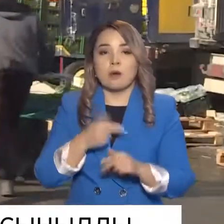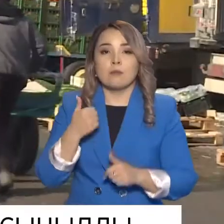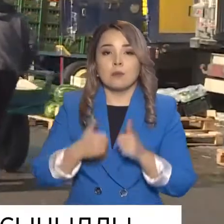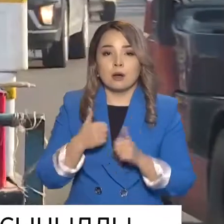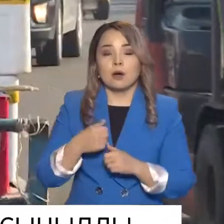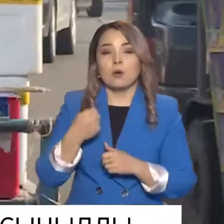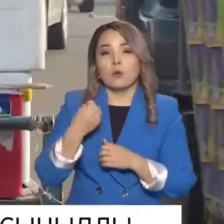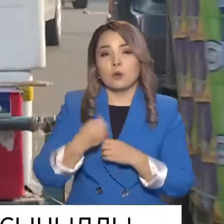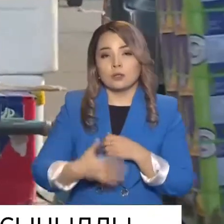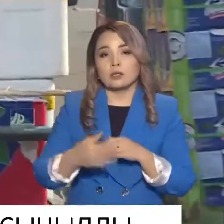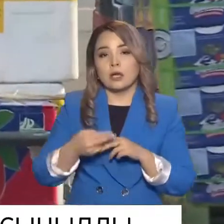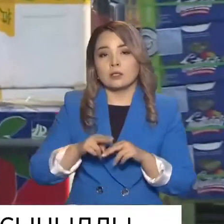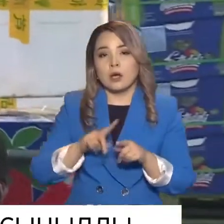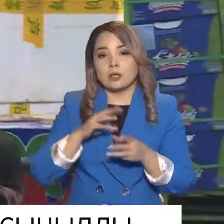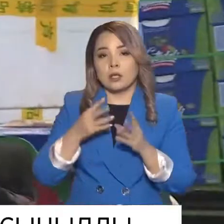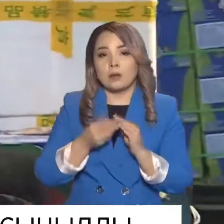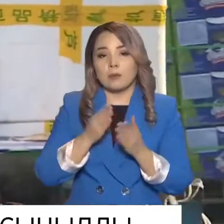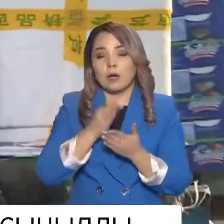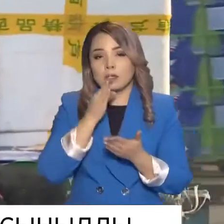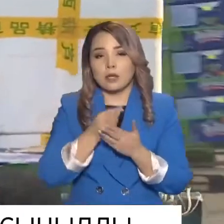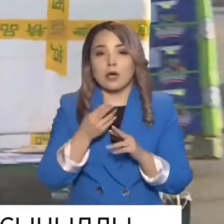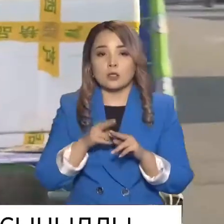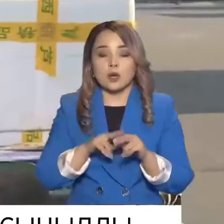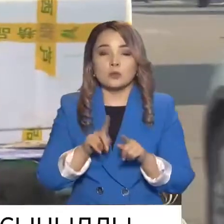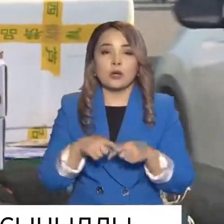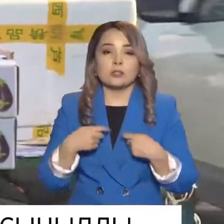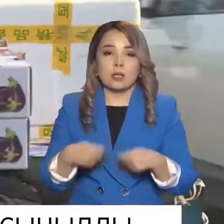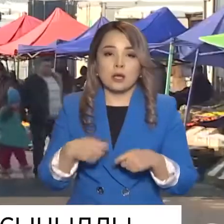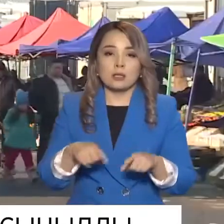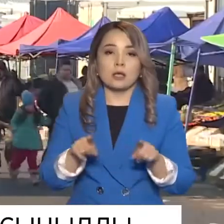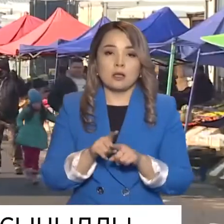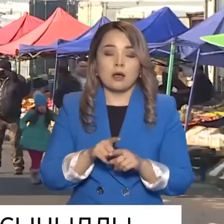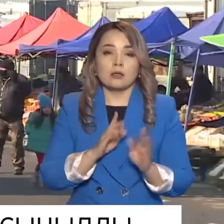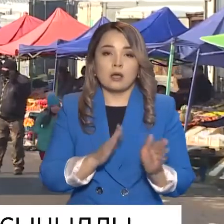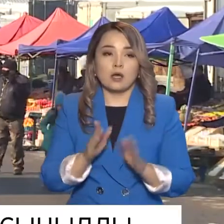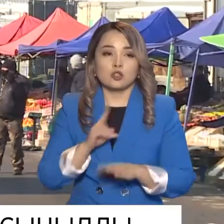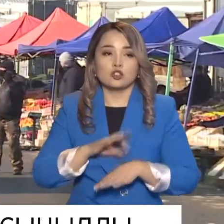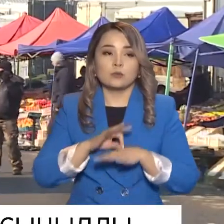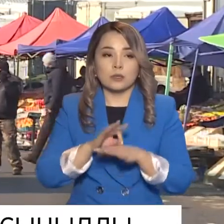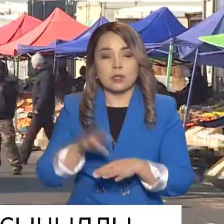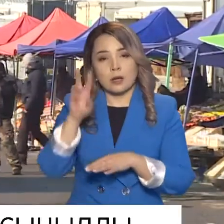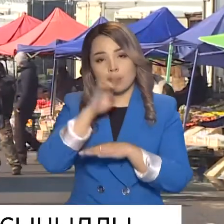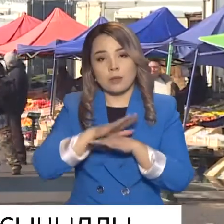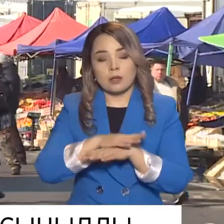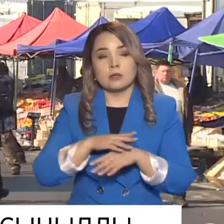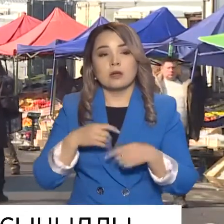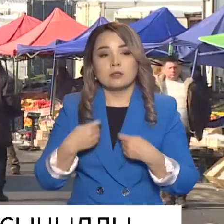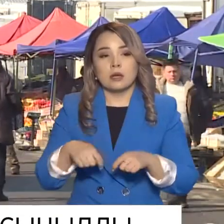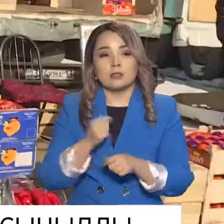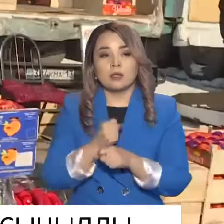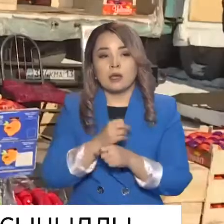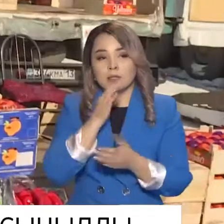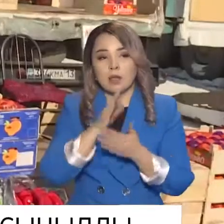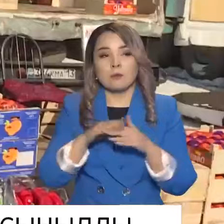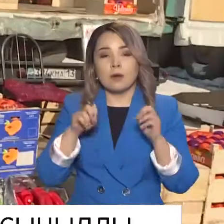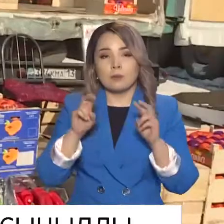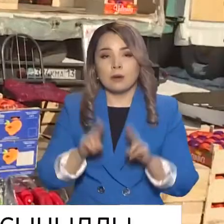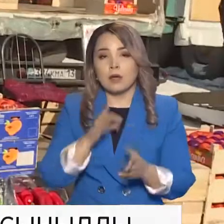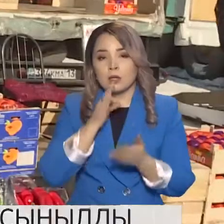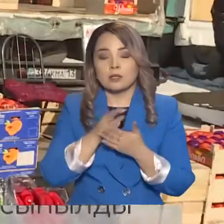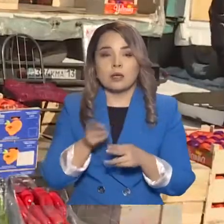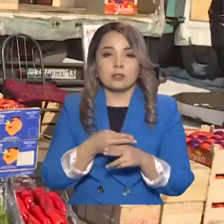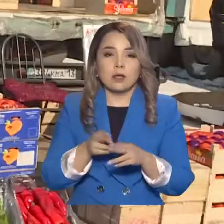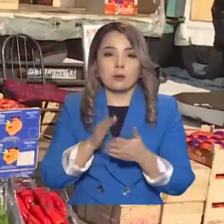бәсекелестік ортаны қалыптастырады. Президент назарына іліккен сауда нысандағы жағдайды реттеу үшін мемлекеттік кірістер комитетінің мамандары